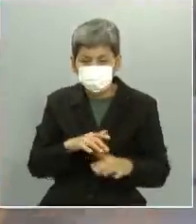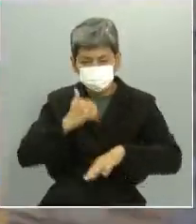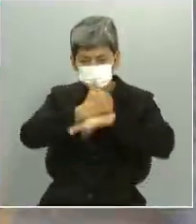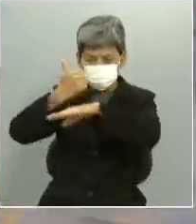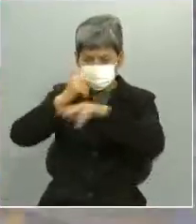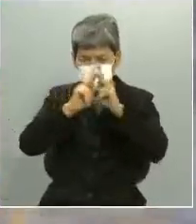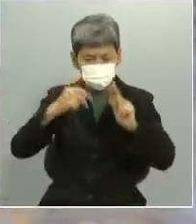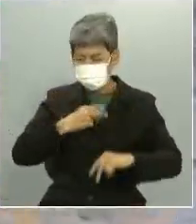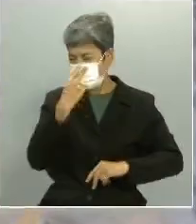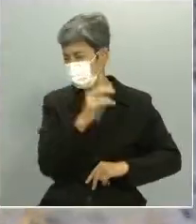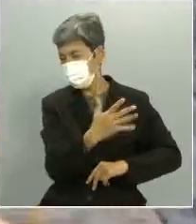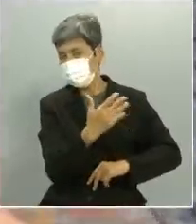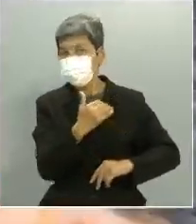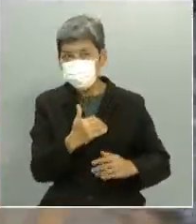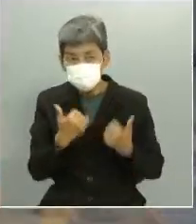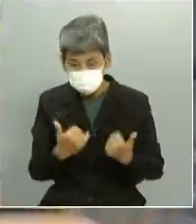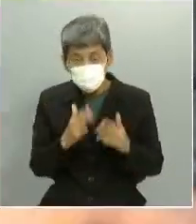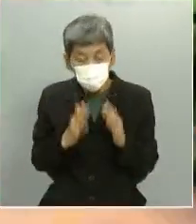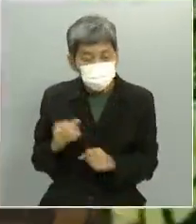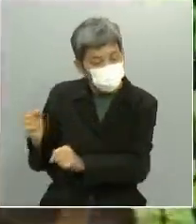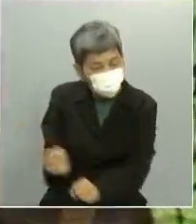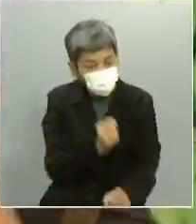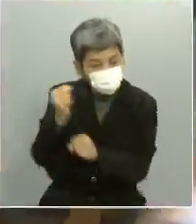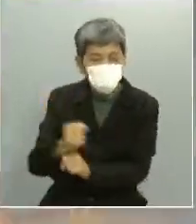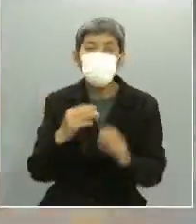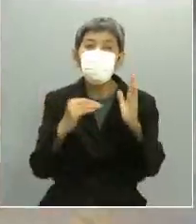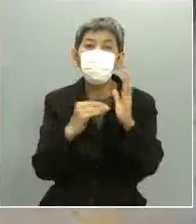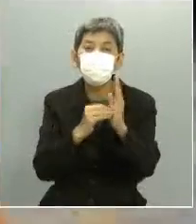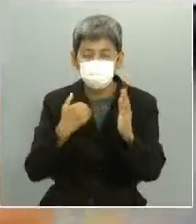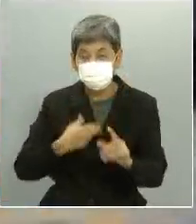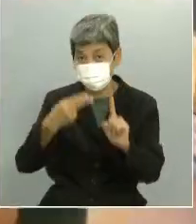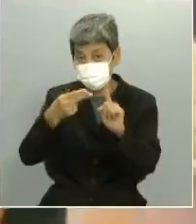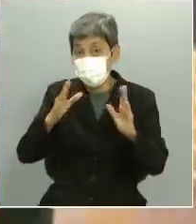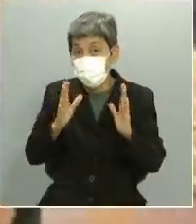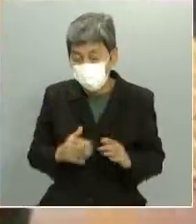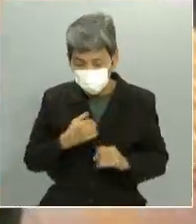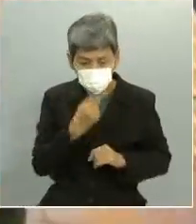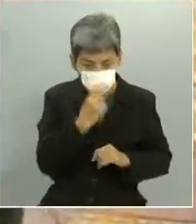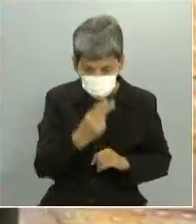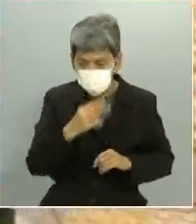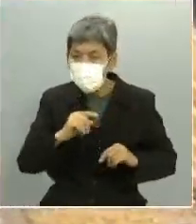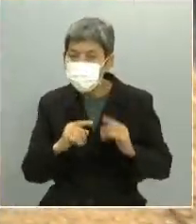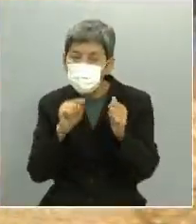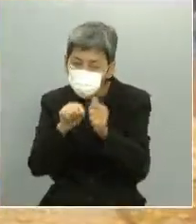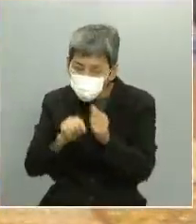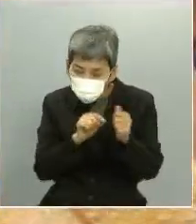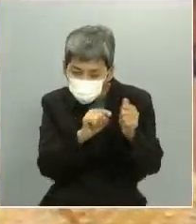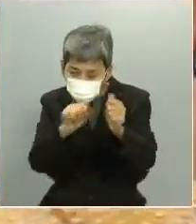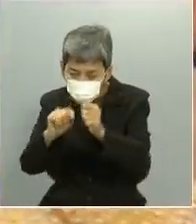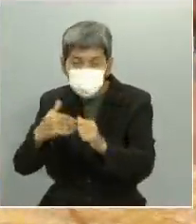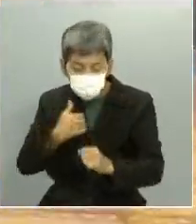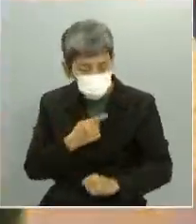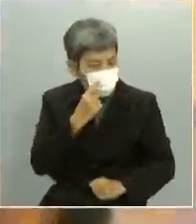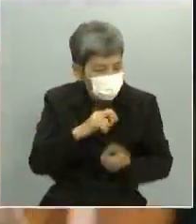างบนจะไม่เห็นปัญหาแต่ว่าพนักงานกวาดถนนของกรุงเทพที่มีมากกว่า 10,000 คนแล้วกระจายอยู่แต่ละเขตแต่ละจุดก็จะ